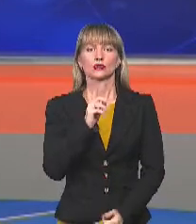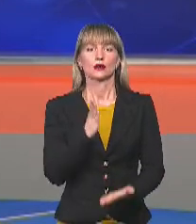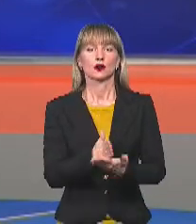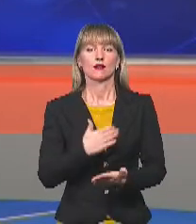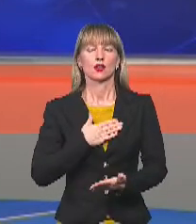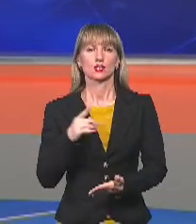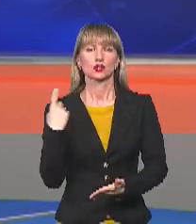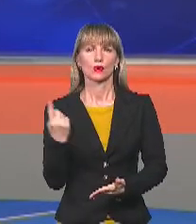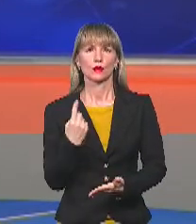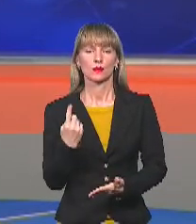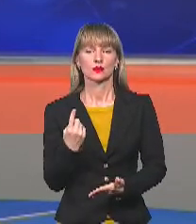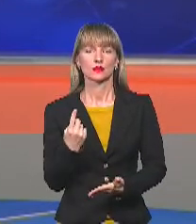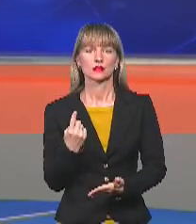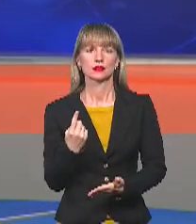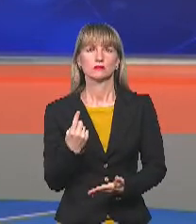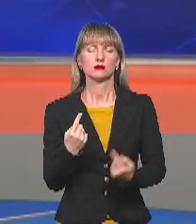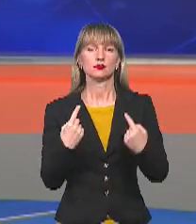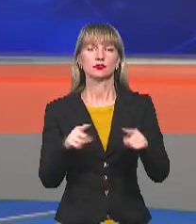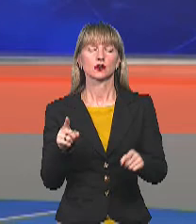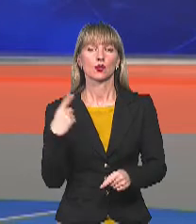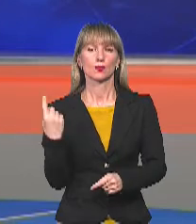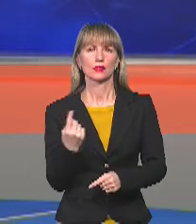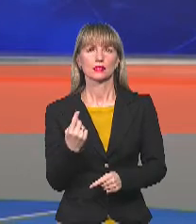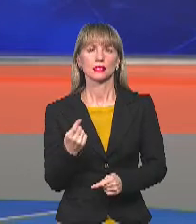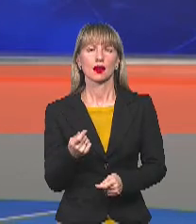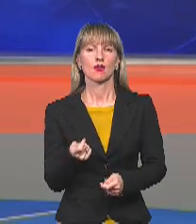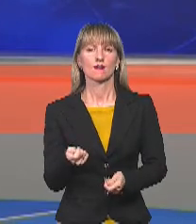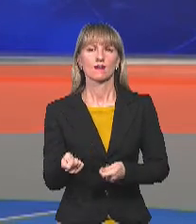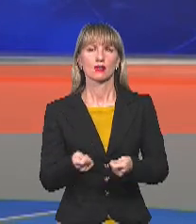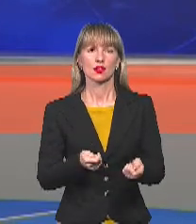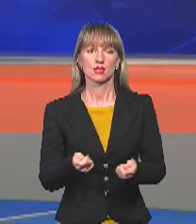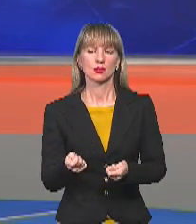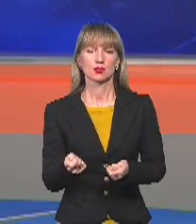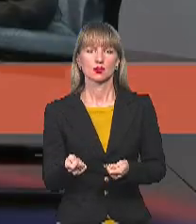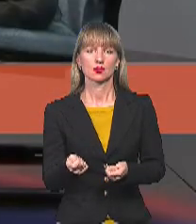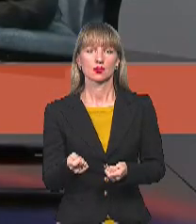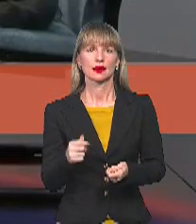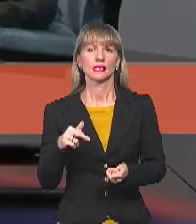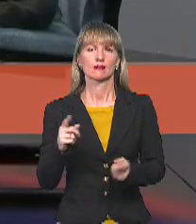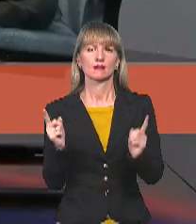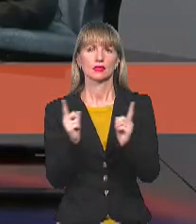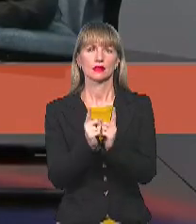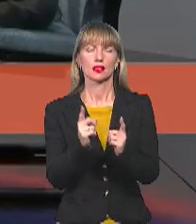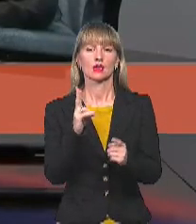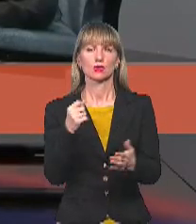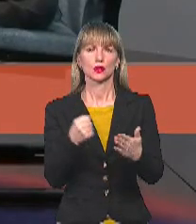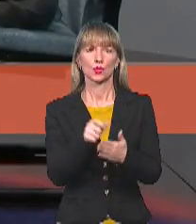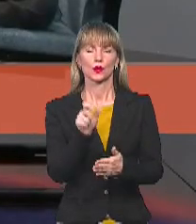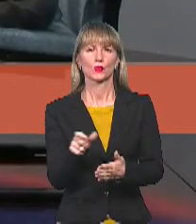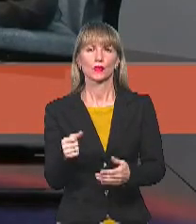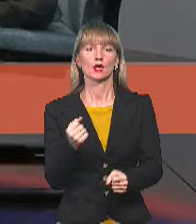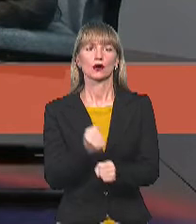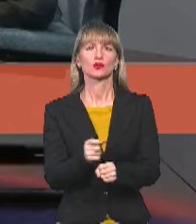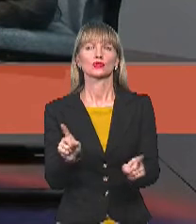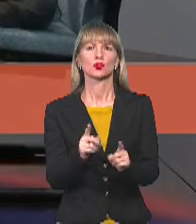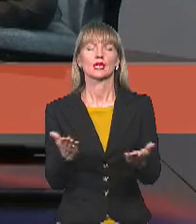нашій області. От в інших областях влада йде до людей, влада